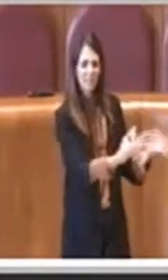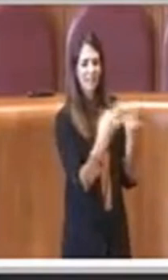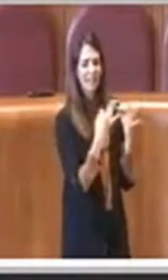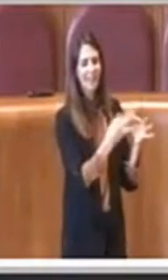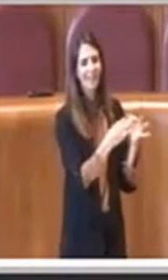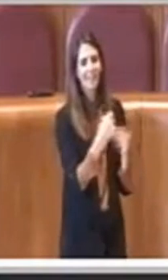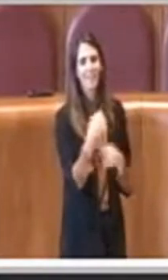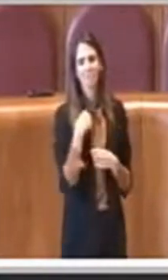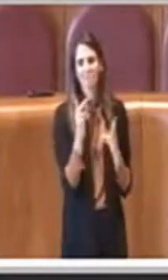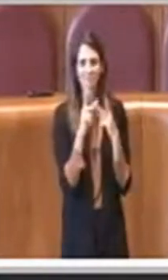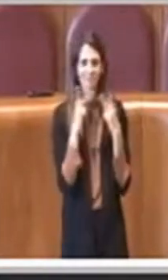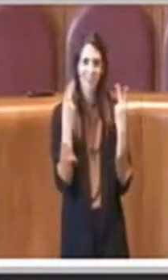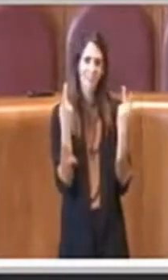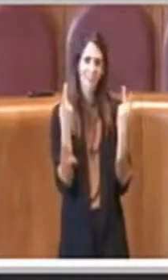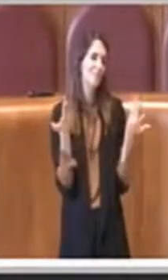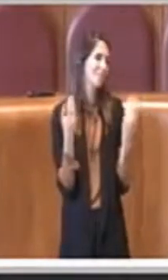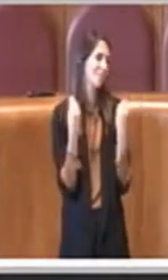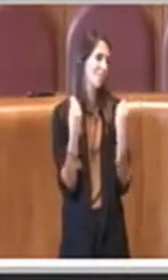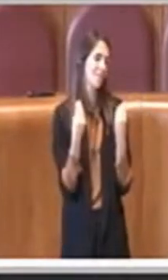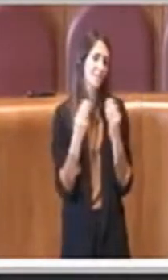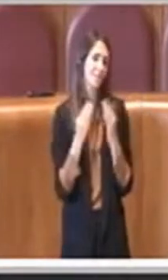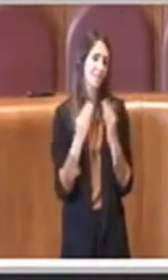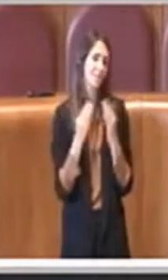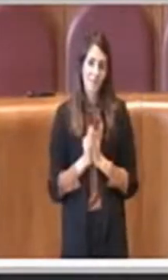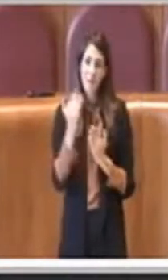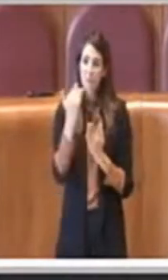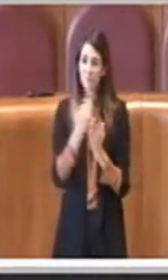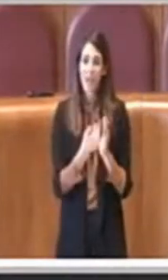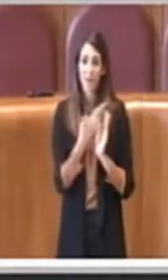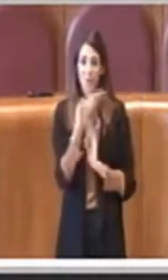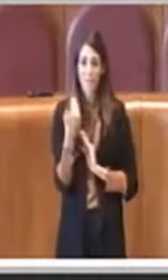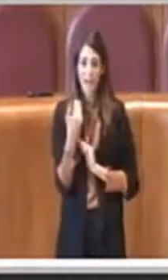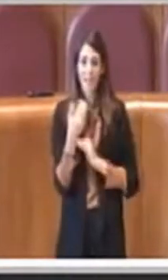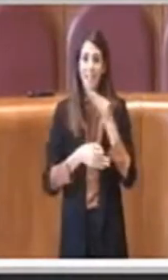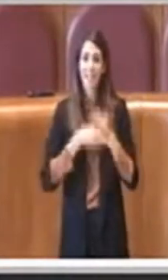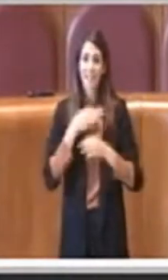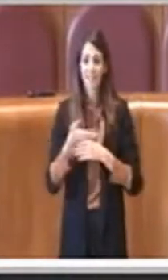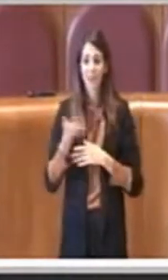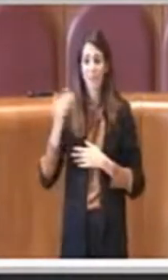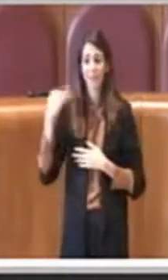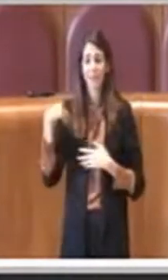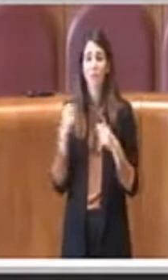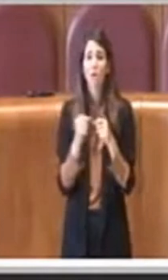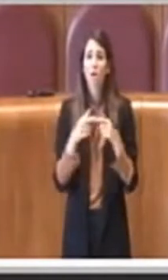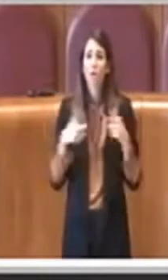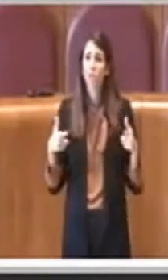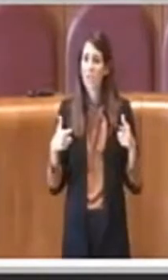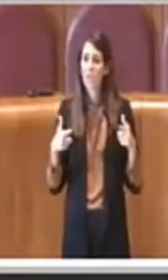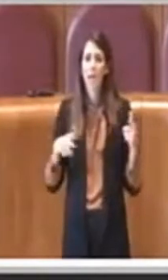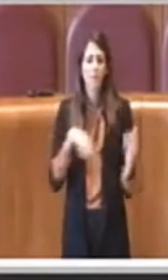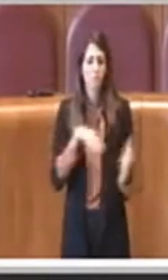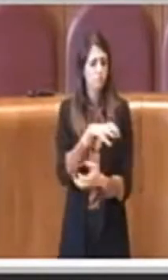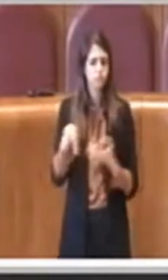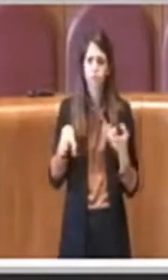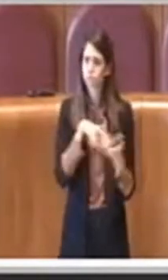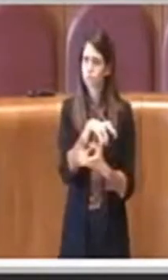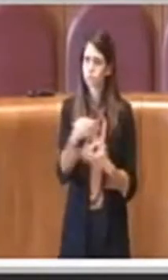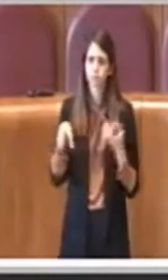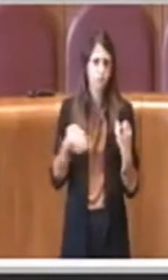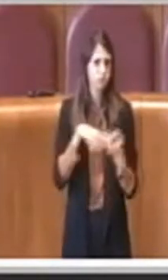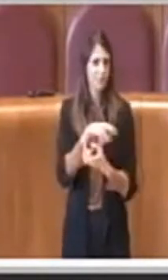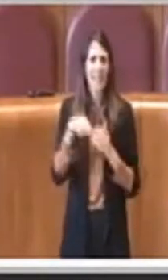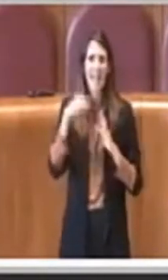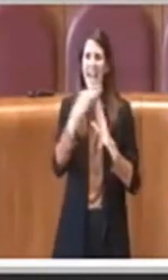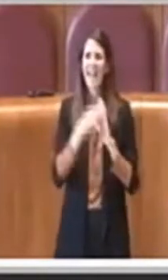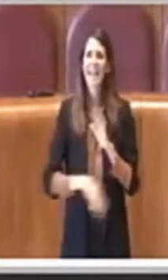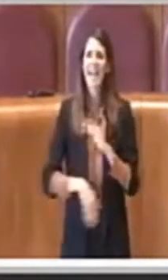mezzi Ama, non c'è stato un piano assunzionale. Insomma, la città era allo sbando, totalmente allo sbando, all'anarchia più